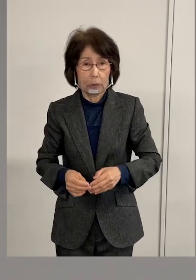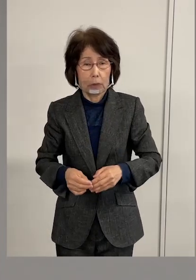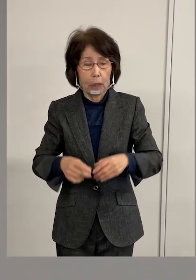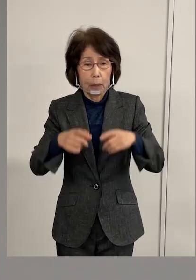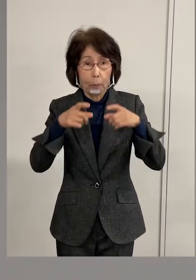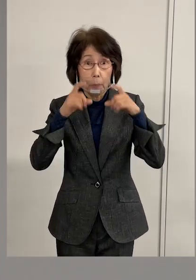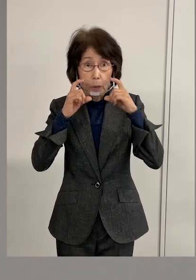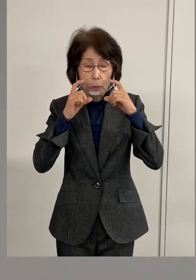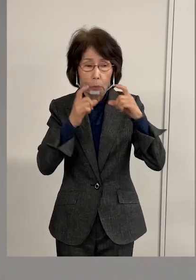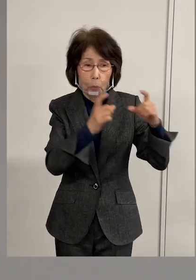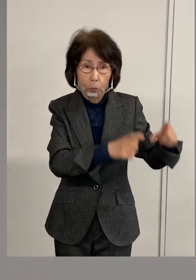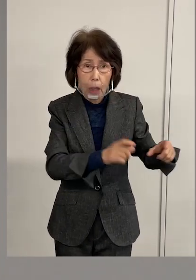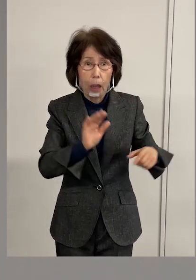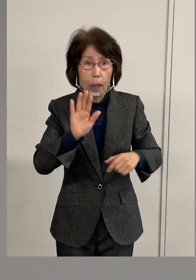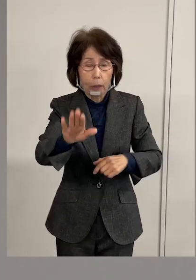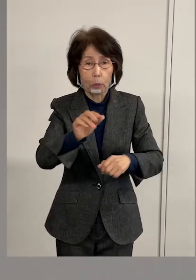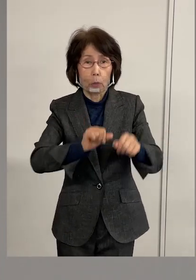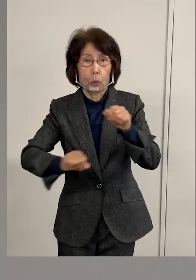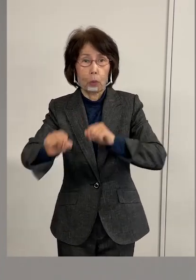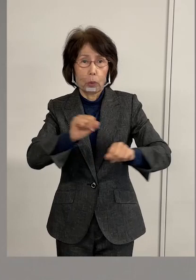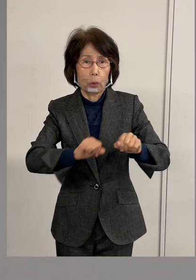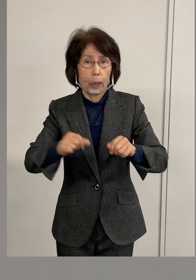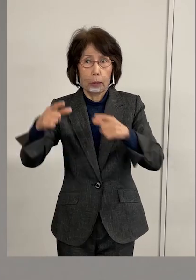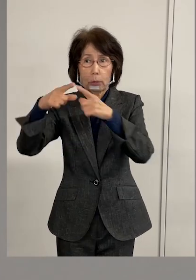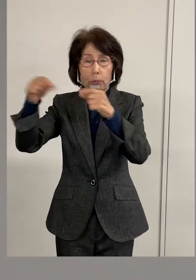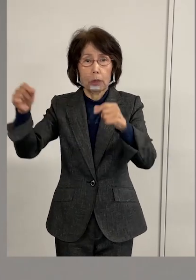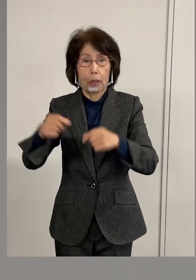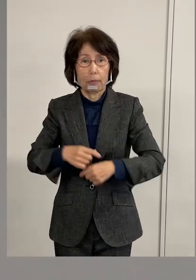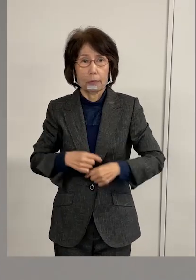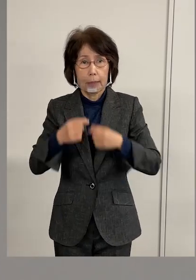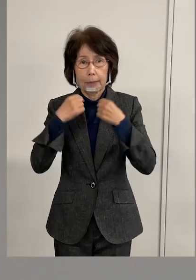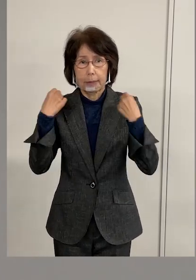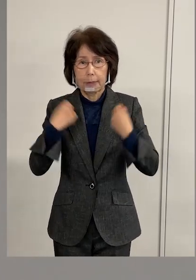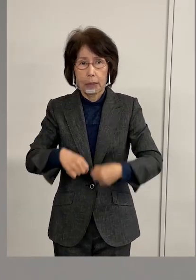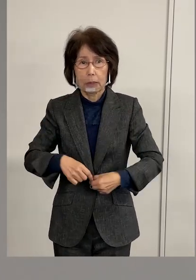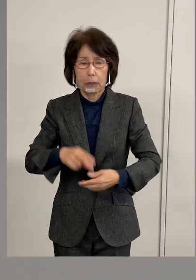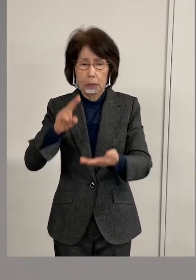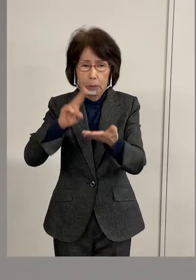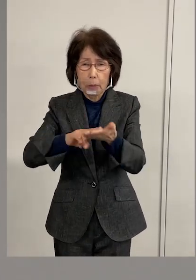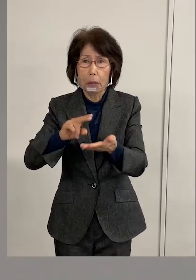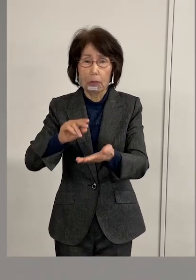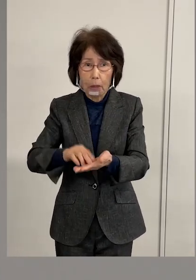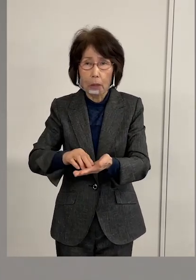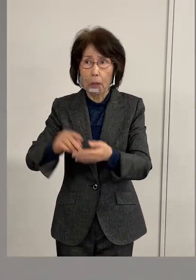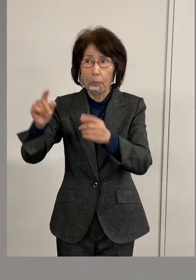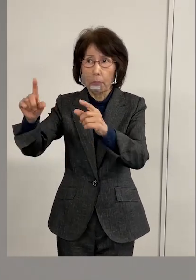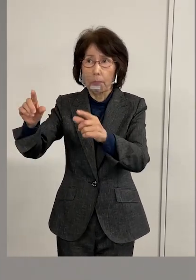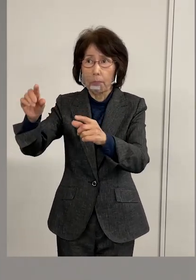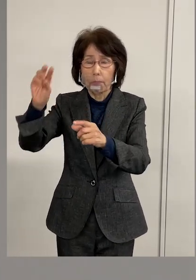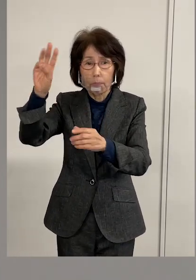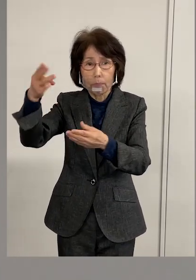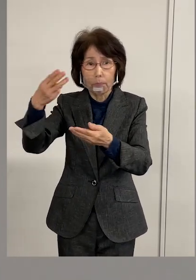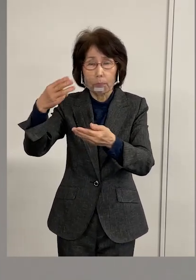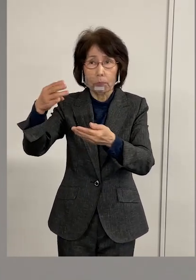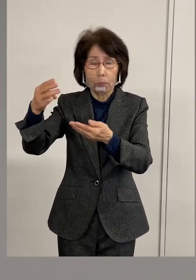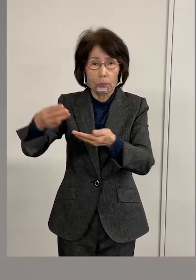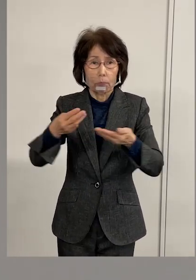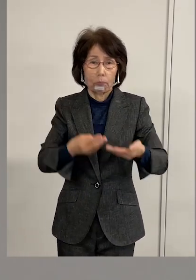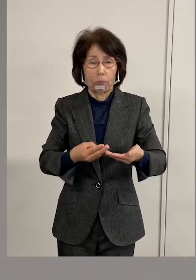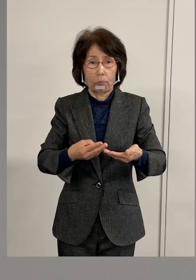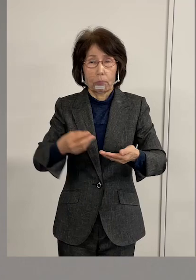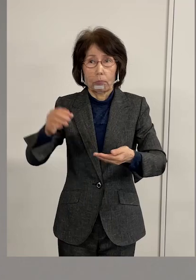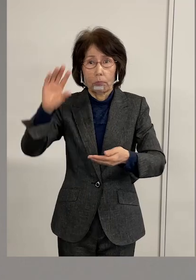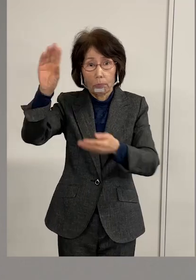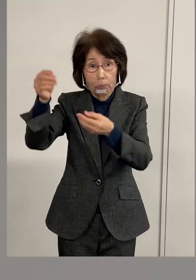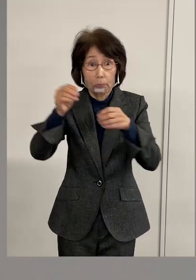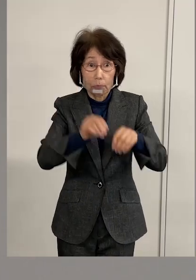った後の行動というのは、国の方が正式に決めたからではないと、どういう行動を取るかというのはちょっと見てみないとわからない部分があり